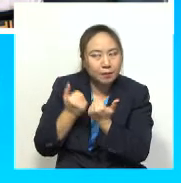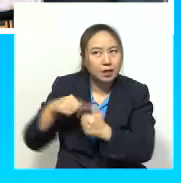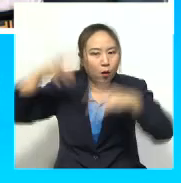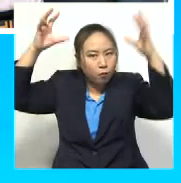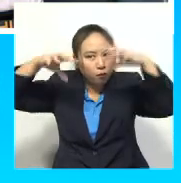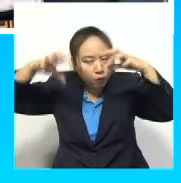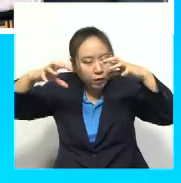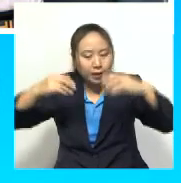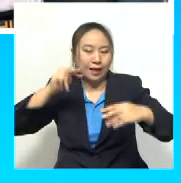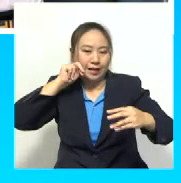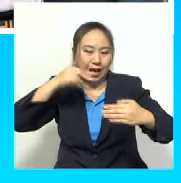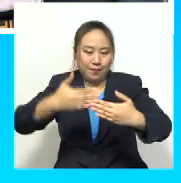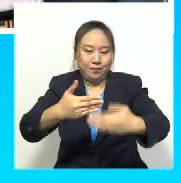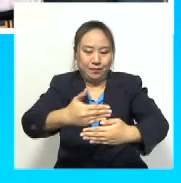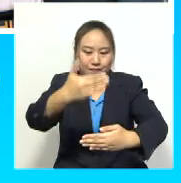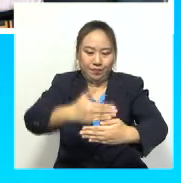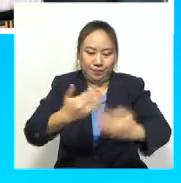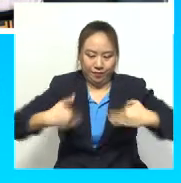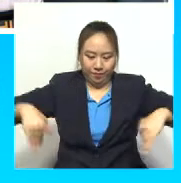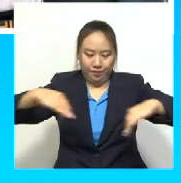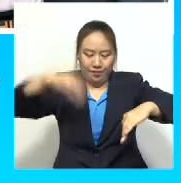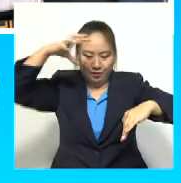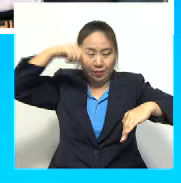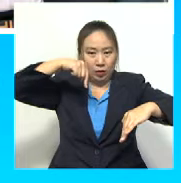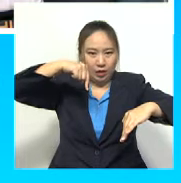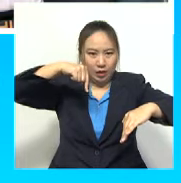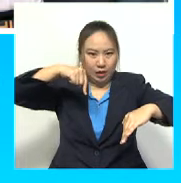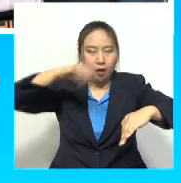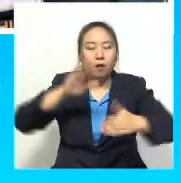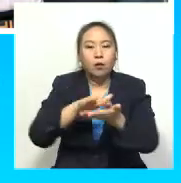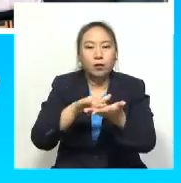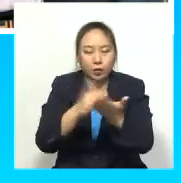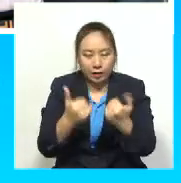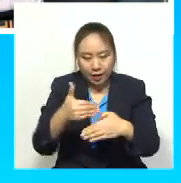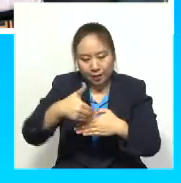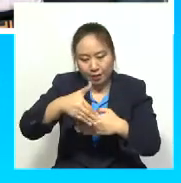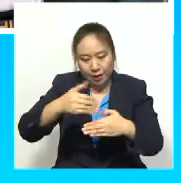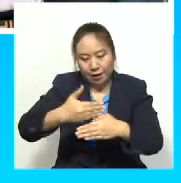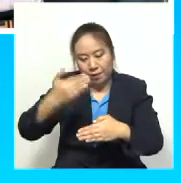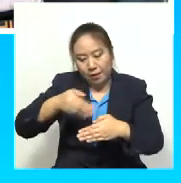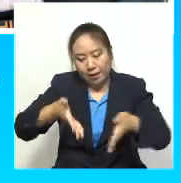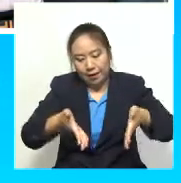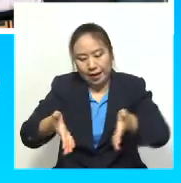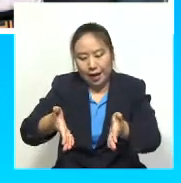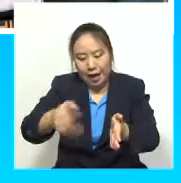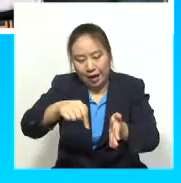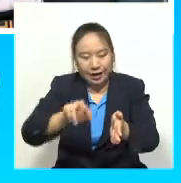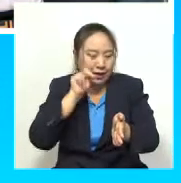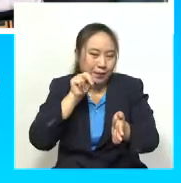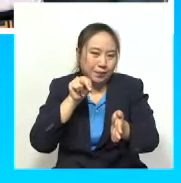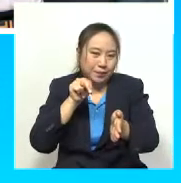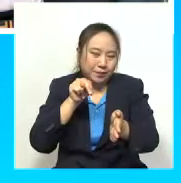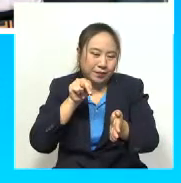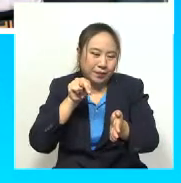านะครับขอแก้ไขเป็นสูงประมาณ50ถึง60เซนที่สปินเวย์นะครับที่สันน้ำสันคือสันทางระบ